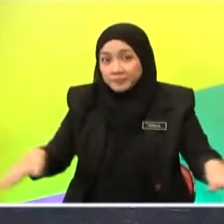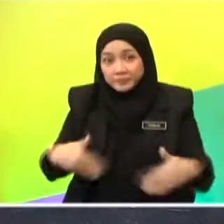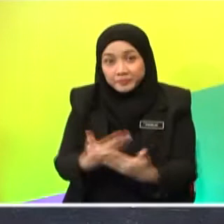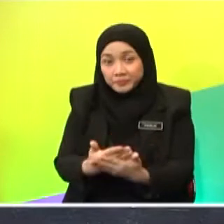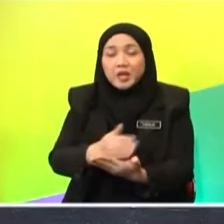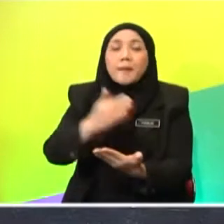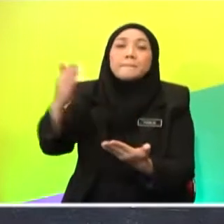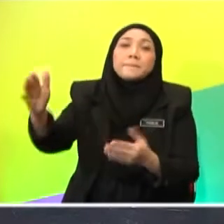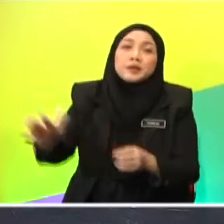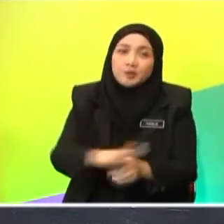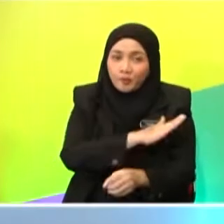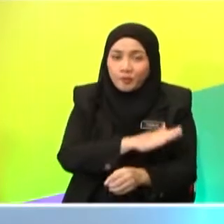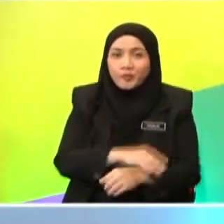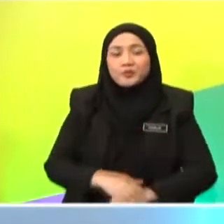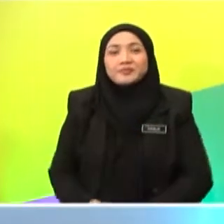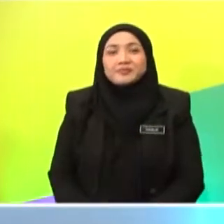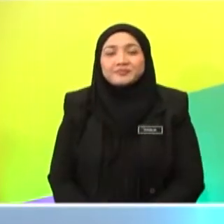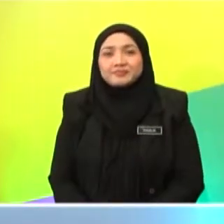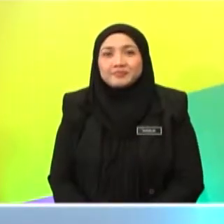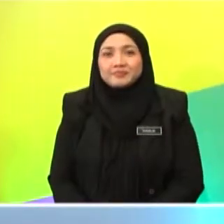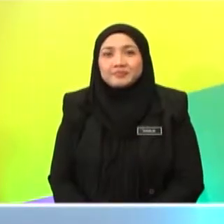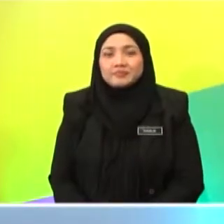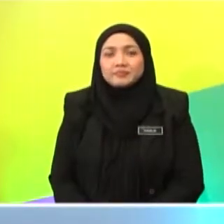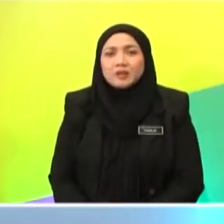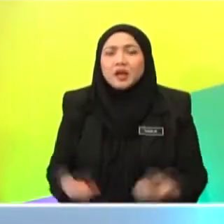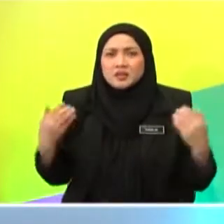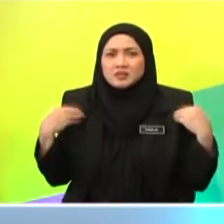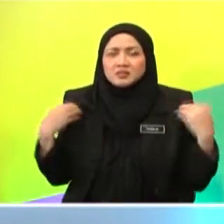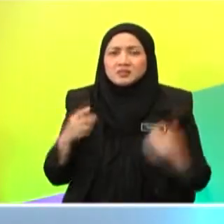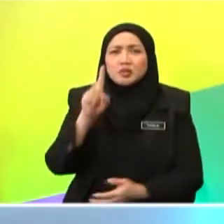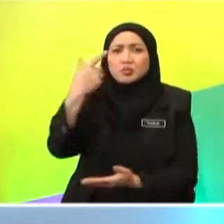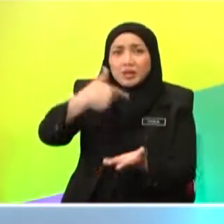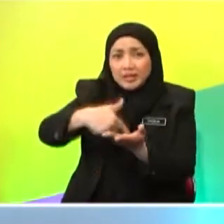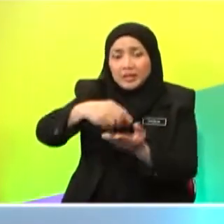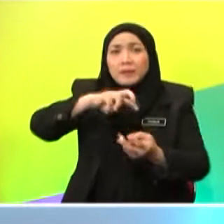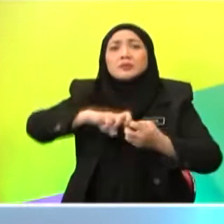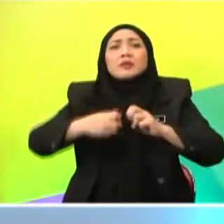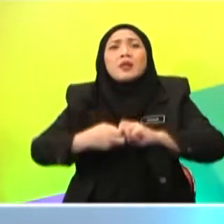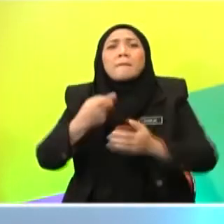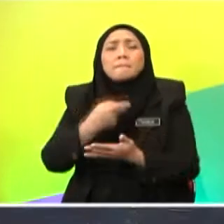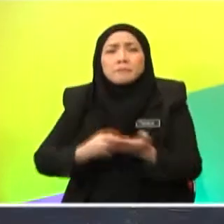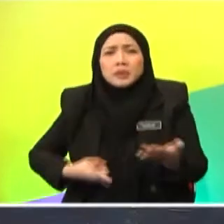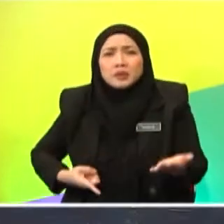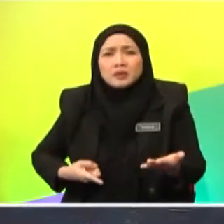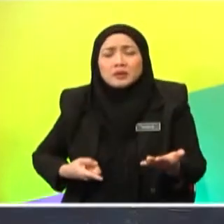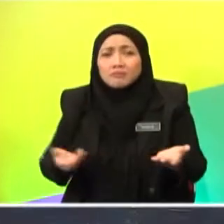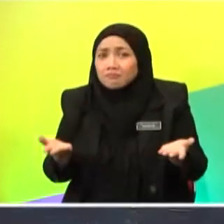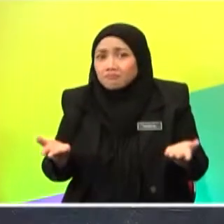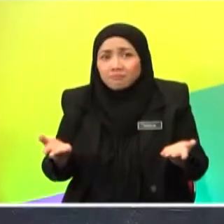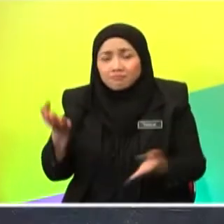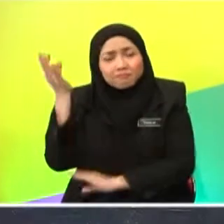ada satu masalah Elhakim kalau nggak punya rumah tahu tak apa masalah sekarang aku masalahnya yang Tikung